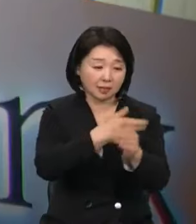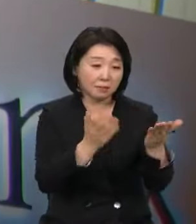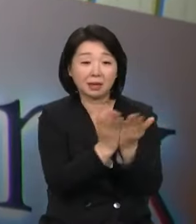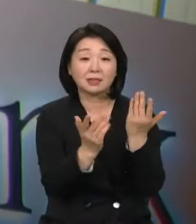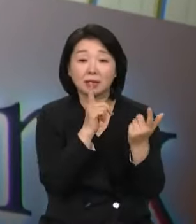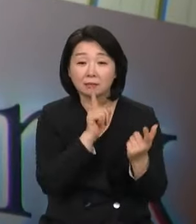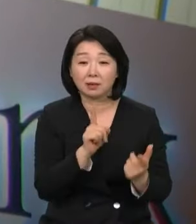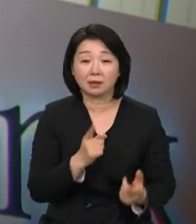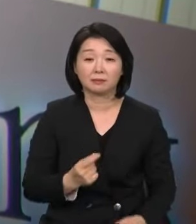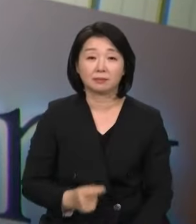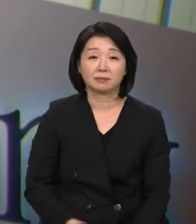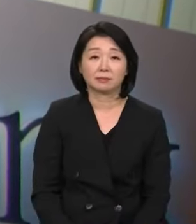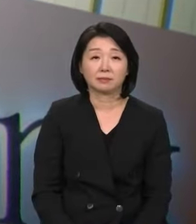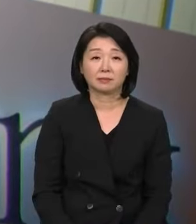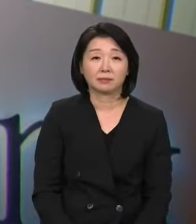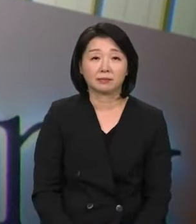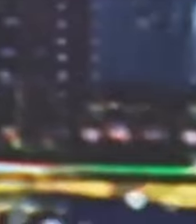JTBC